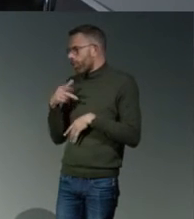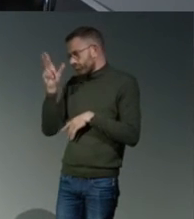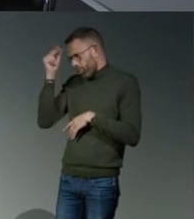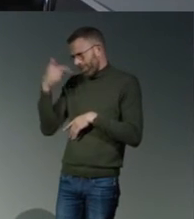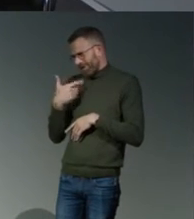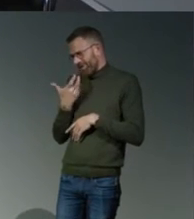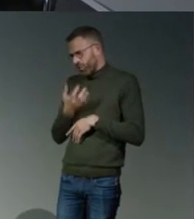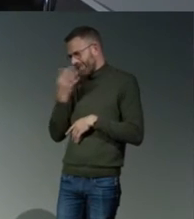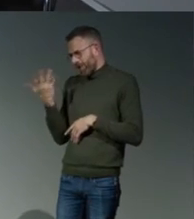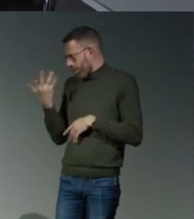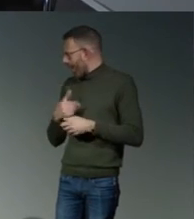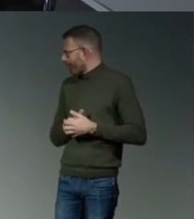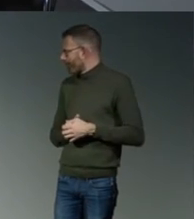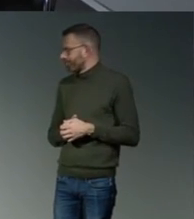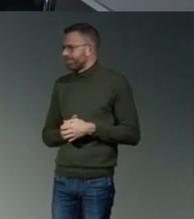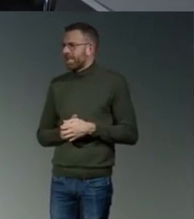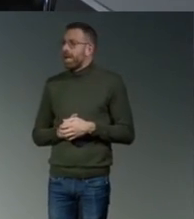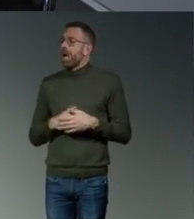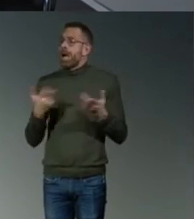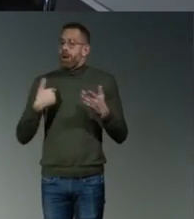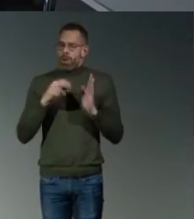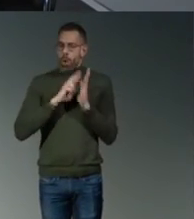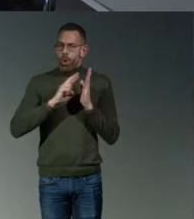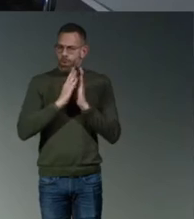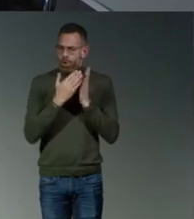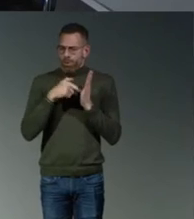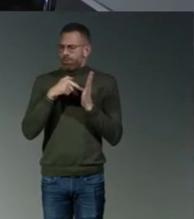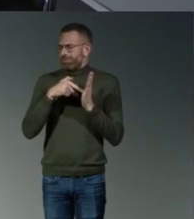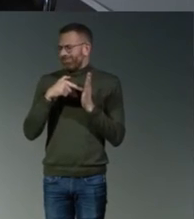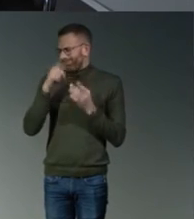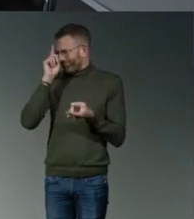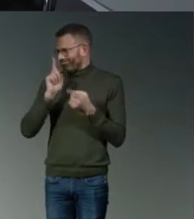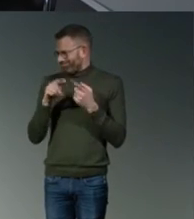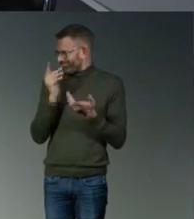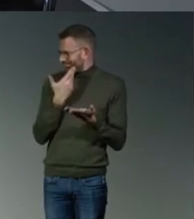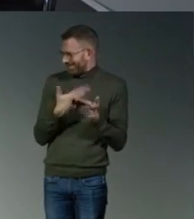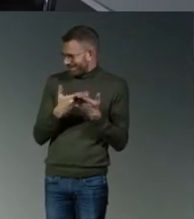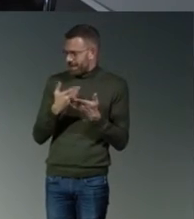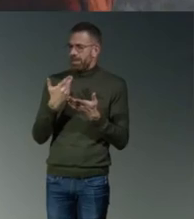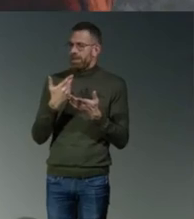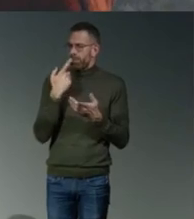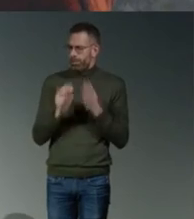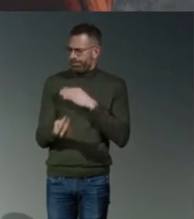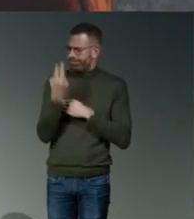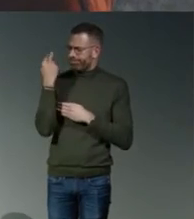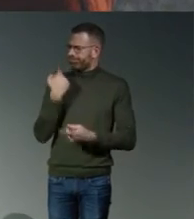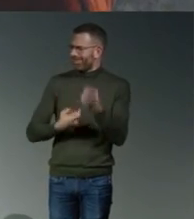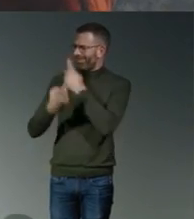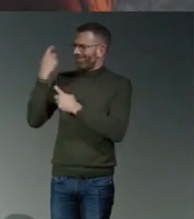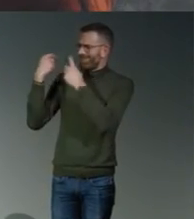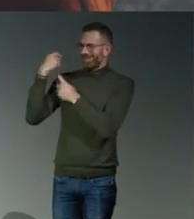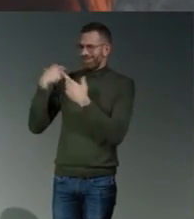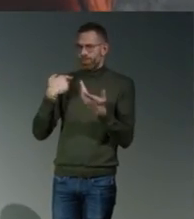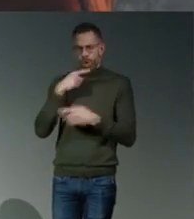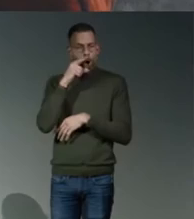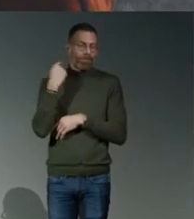mène. Alors, mon roman parle beaucoup de ça. Et il retrace l'histoire, en fait, des hommes au sens